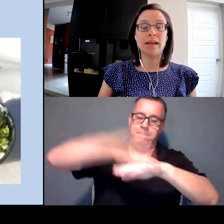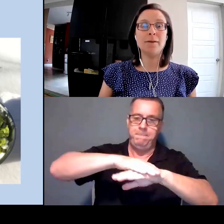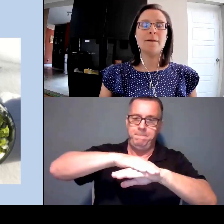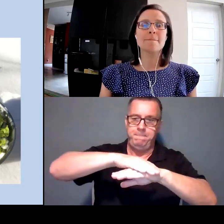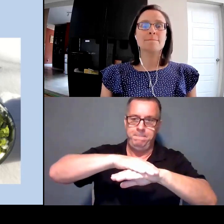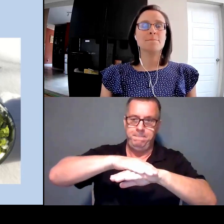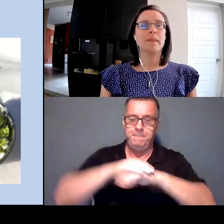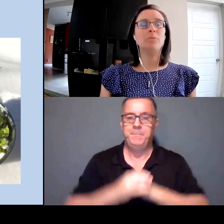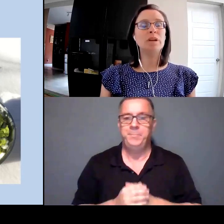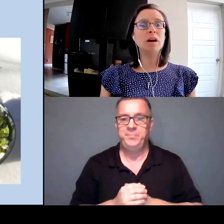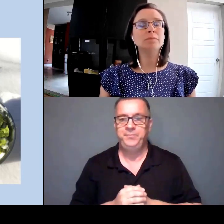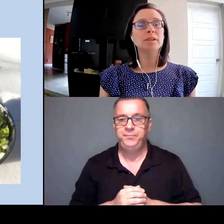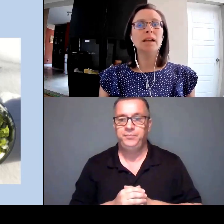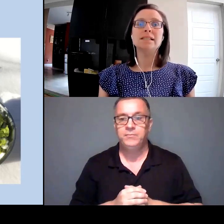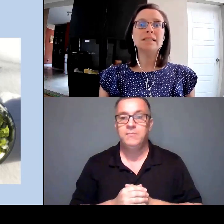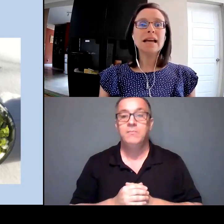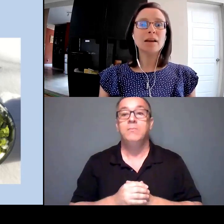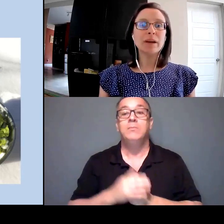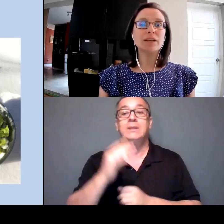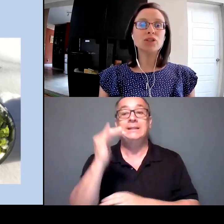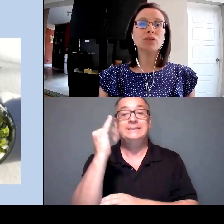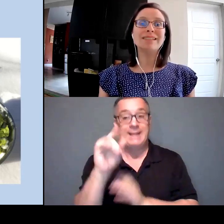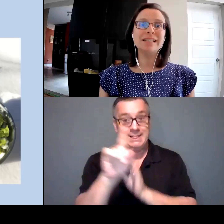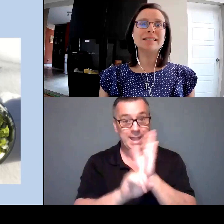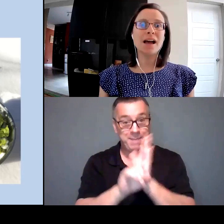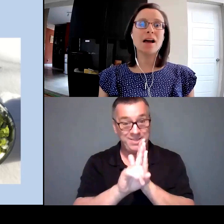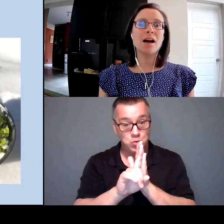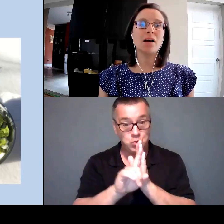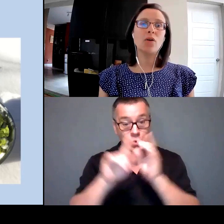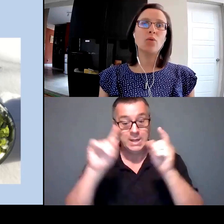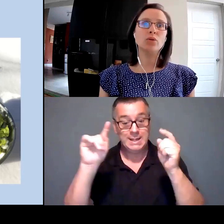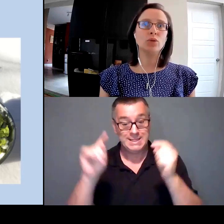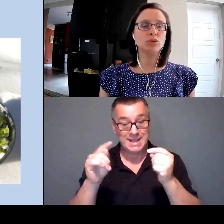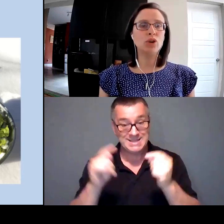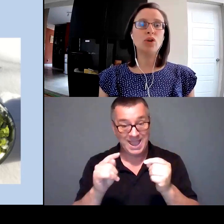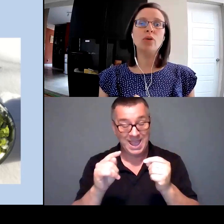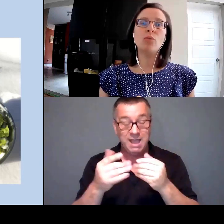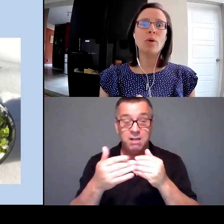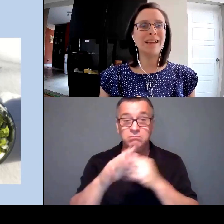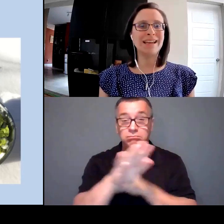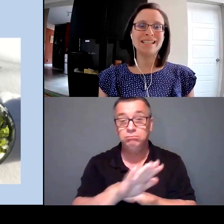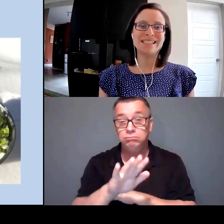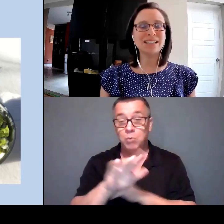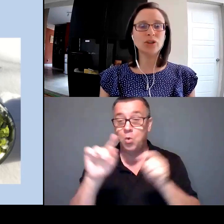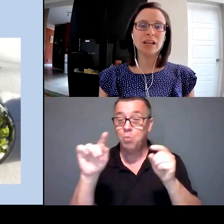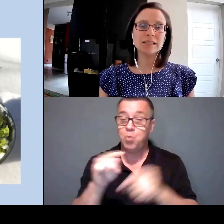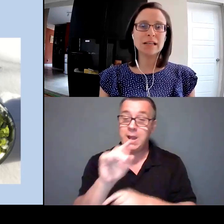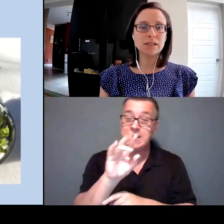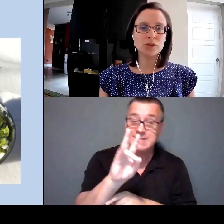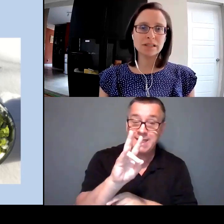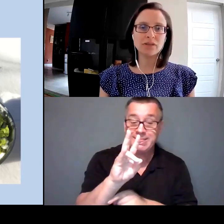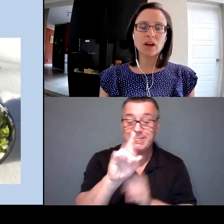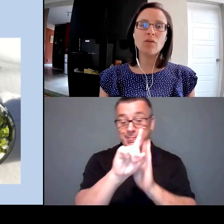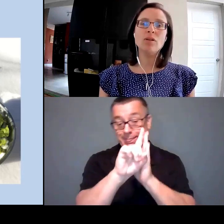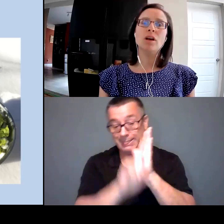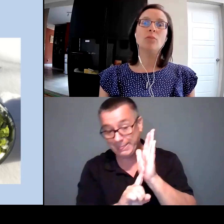OK? Et puis là, si la température descend autour de moins 7 degrés